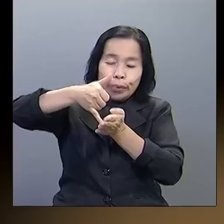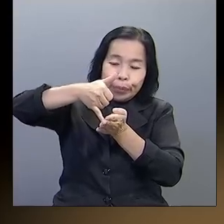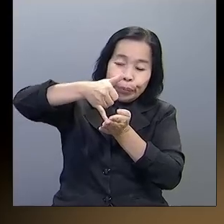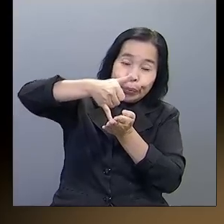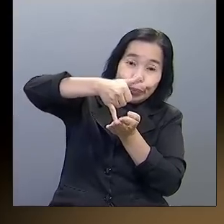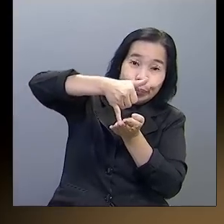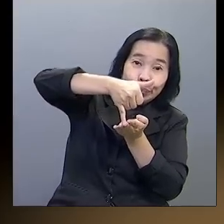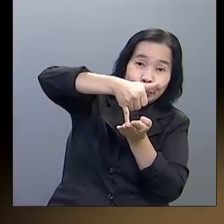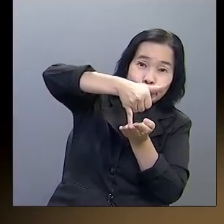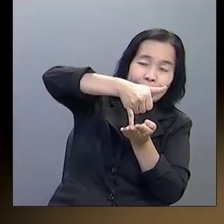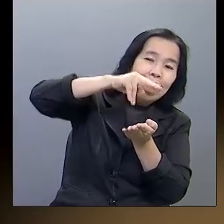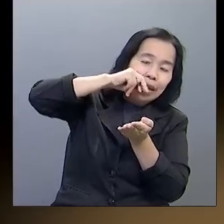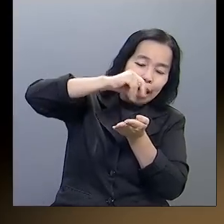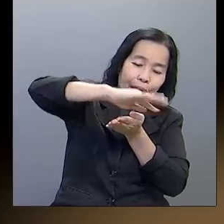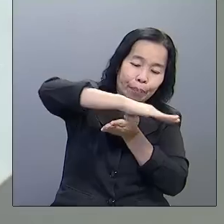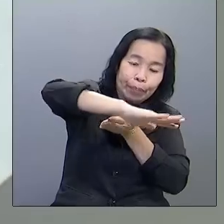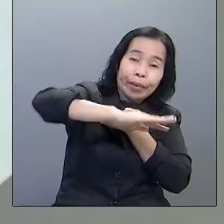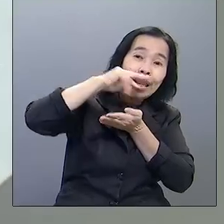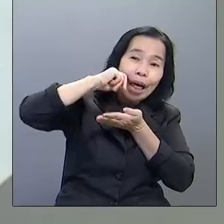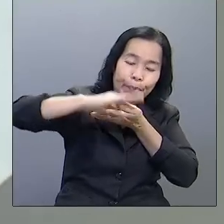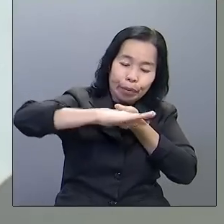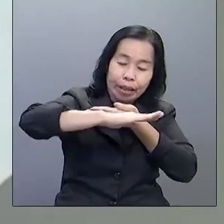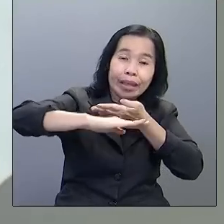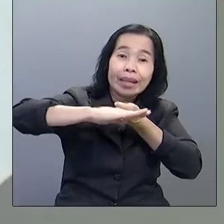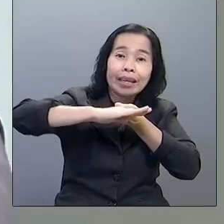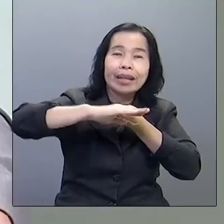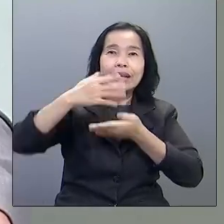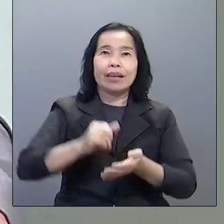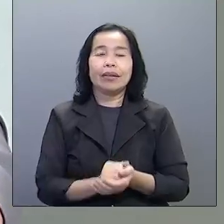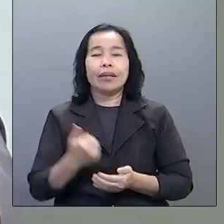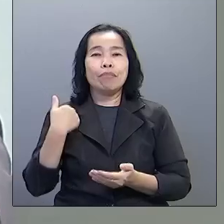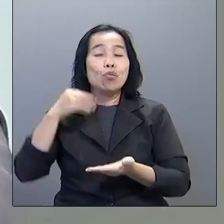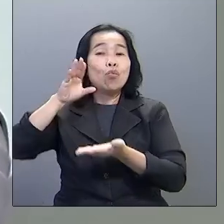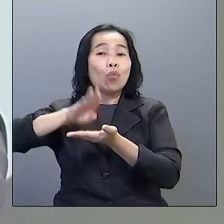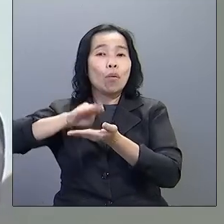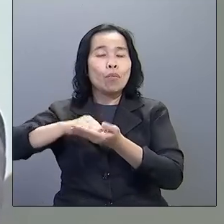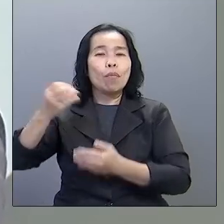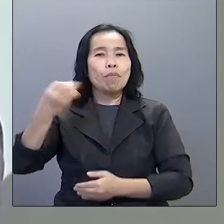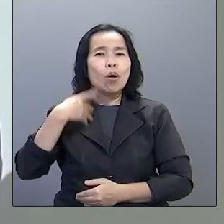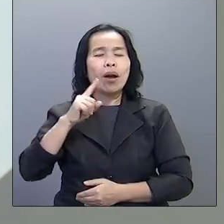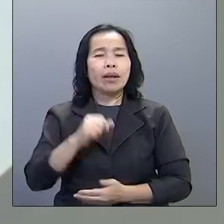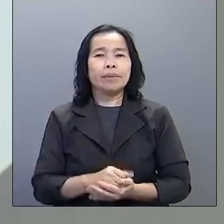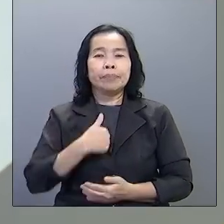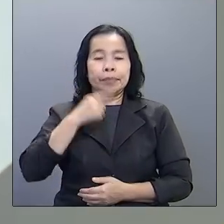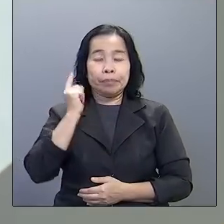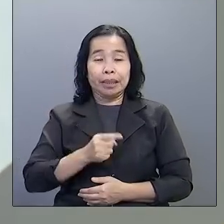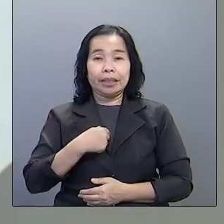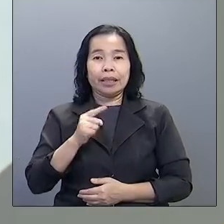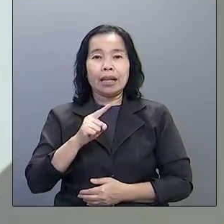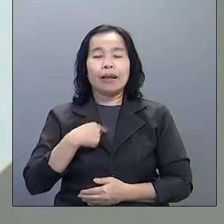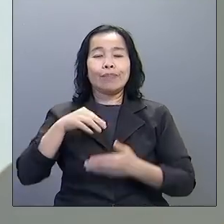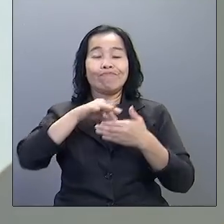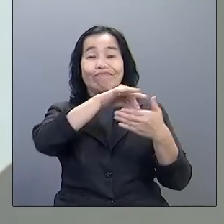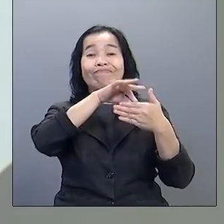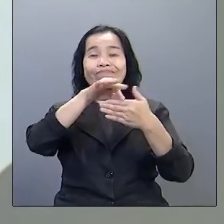เรือที่เอียงอย่างมากค่ะเราได้รับข้อมูลนะคะที่ อ้างว่าเป็นการส่งต่อ